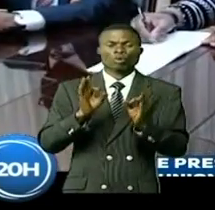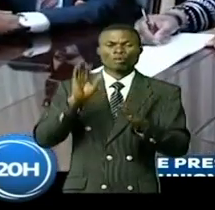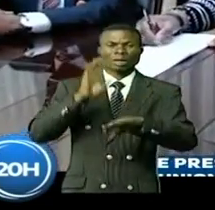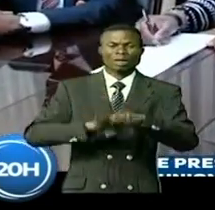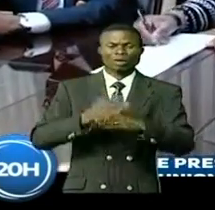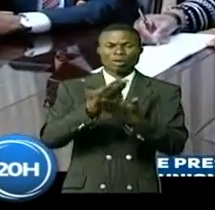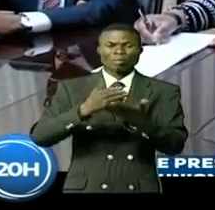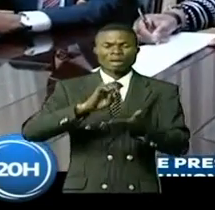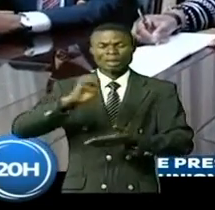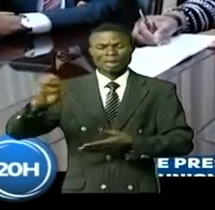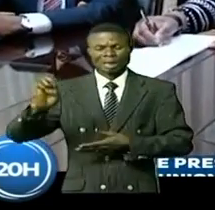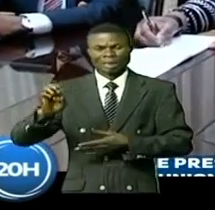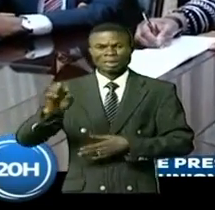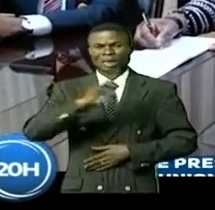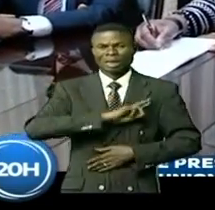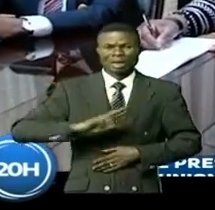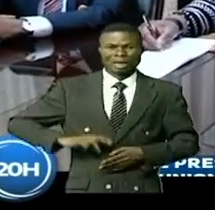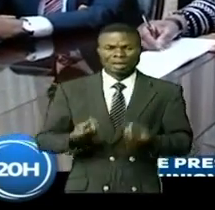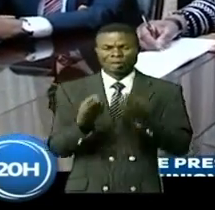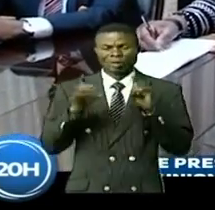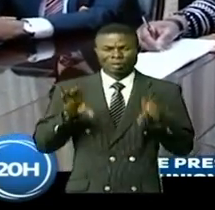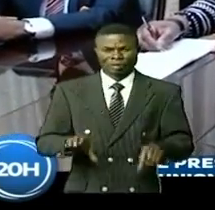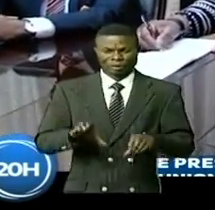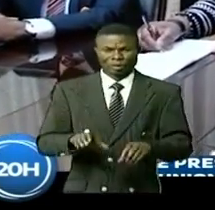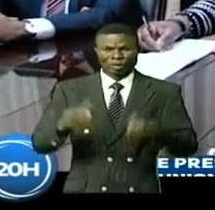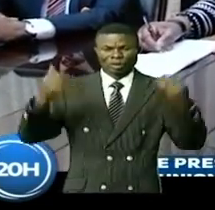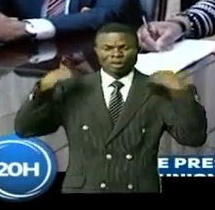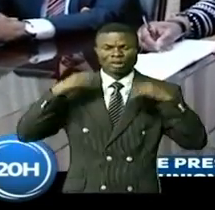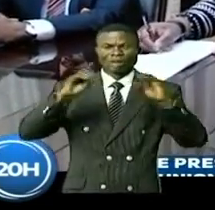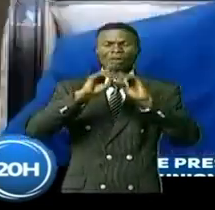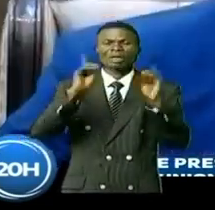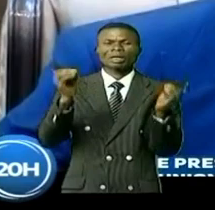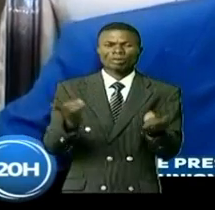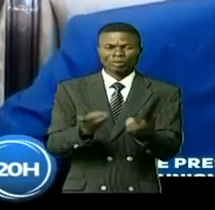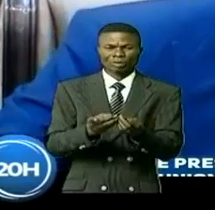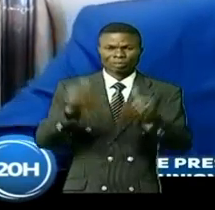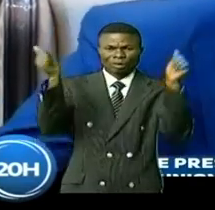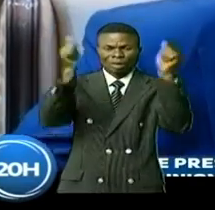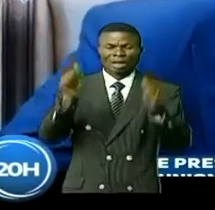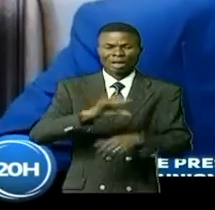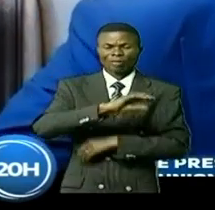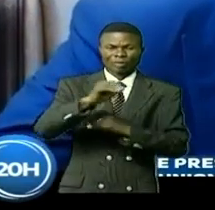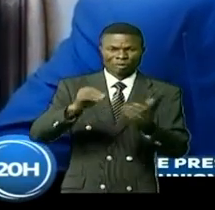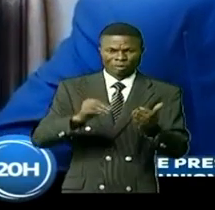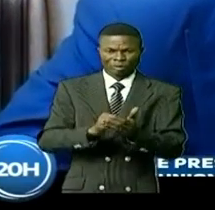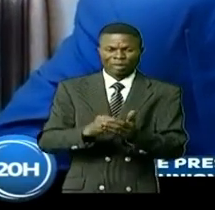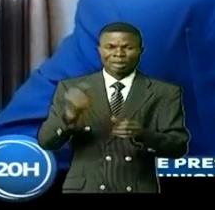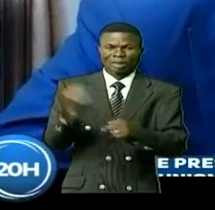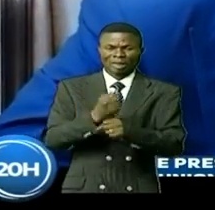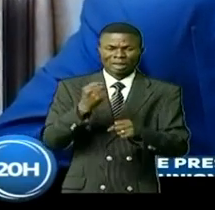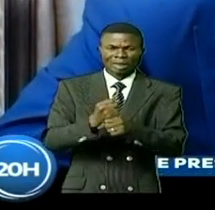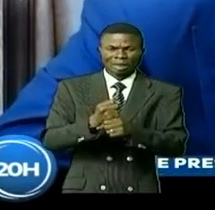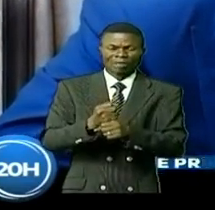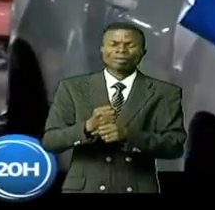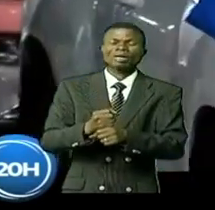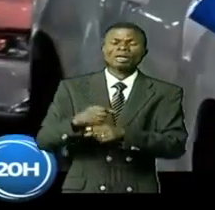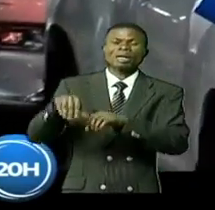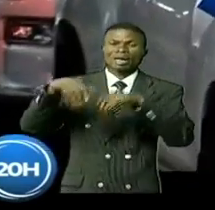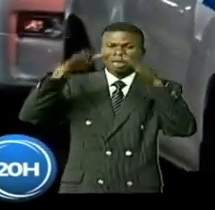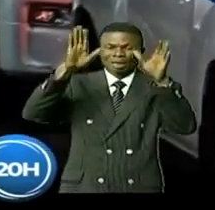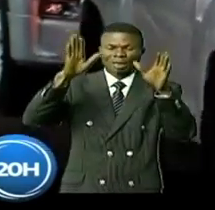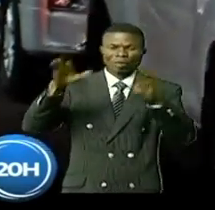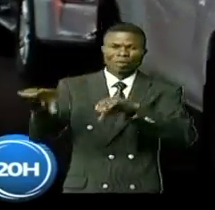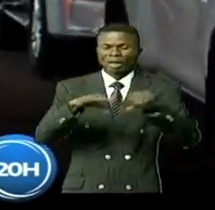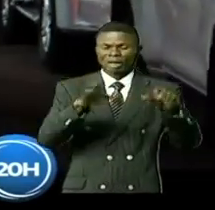RDC. A renchéri Mayo Kolis, chef du département Afrique centrale au service européen d'action